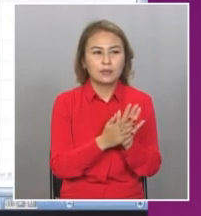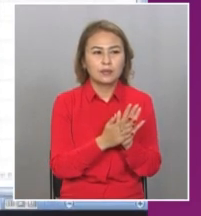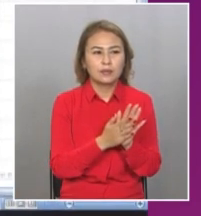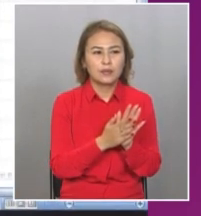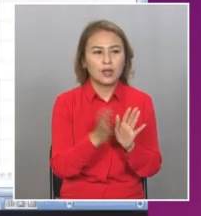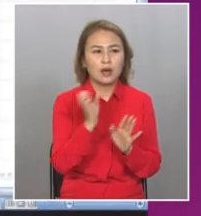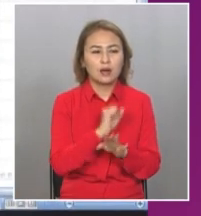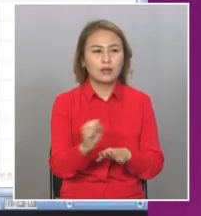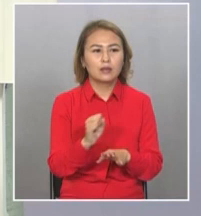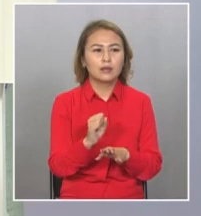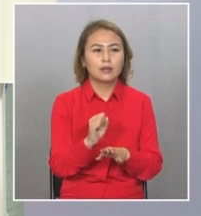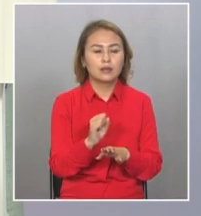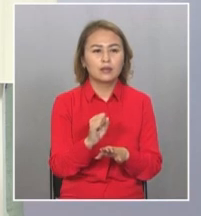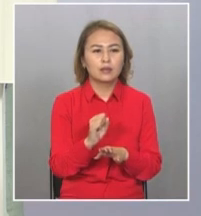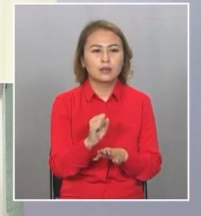Ал